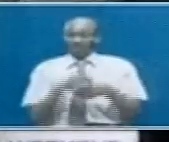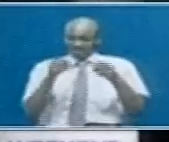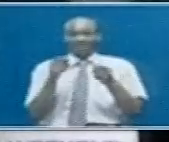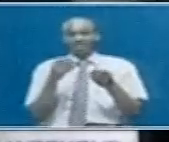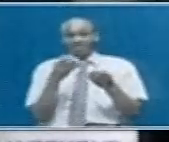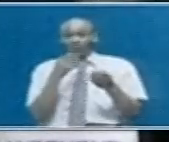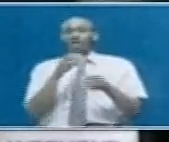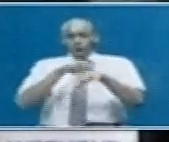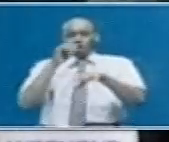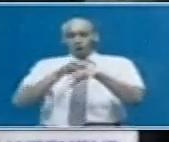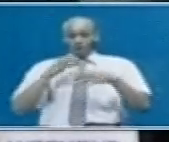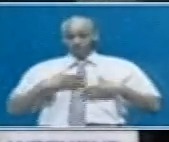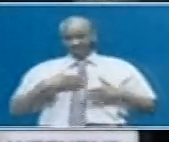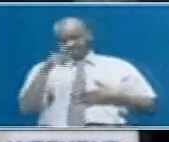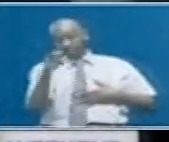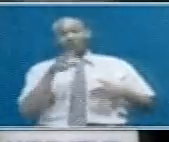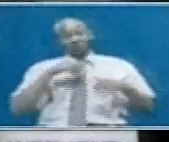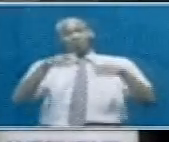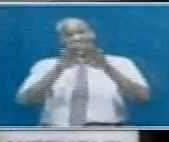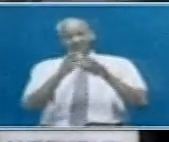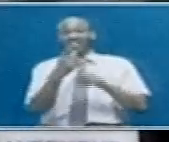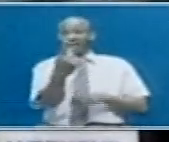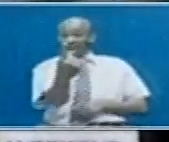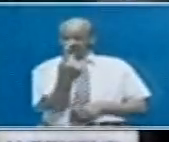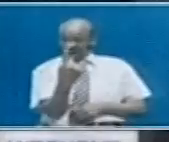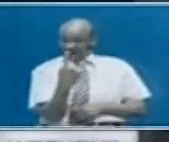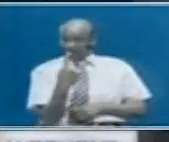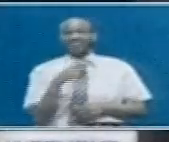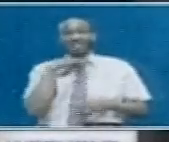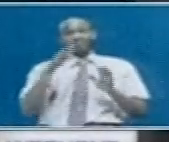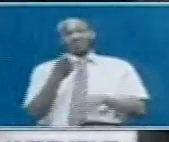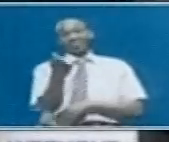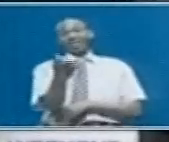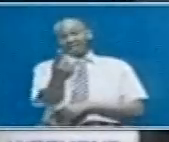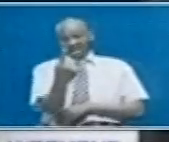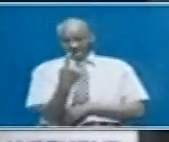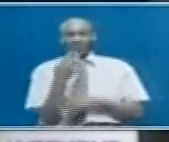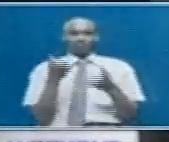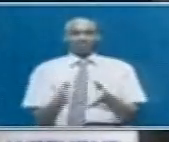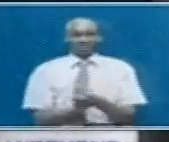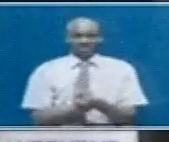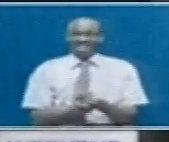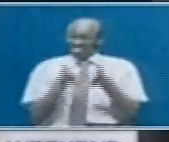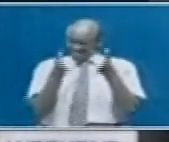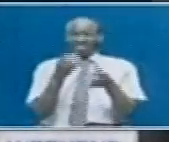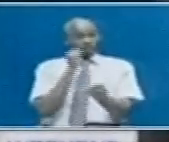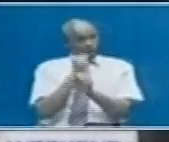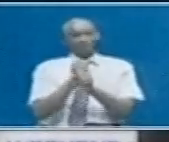tuite hiyo mwili inakuja yenyewe mpaka mahali tuko na hiyo kazi tuko watu wengi